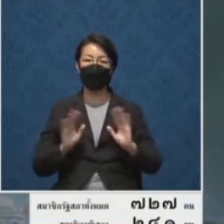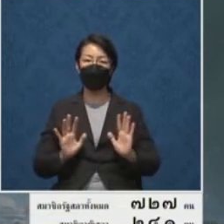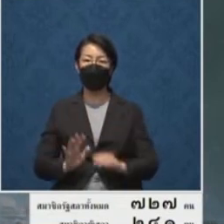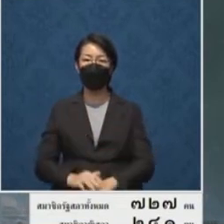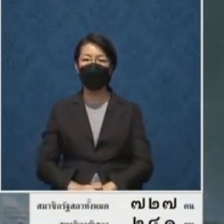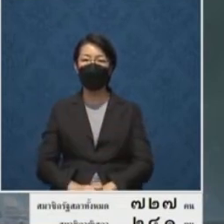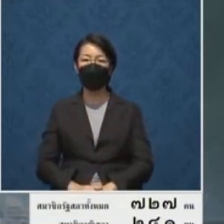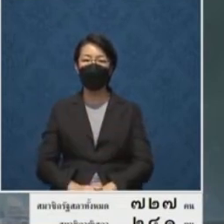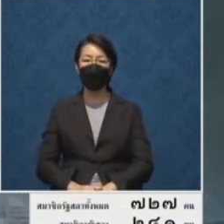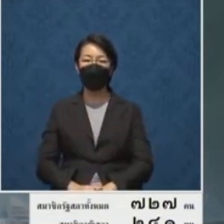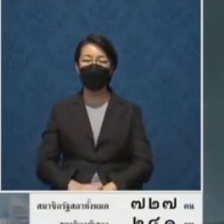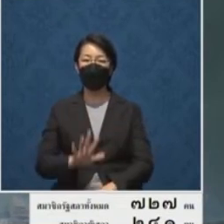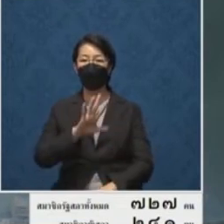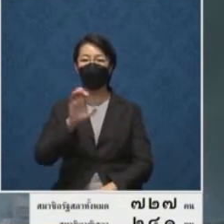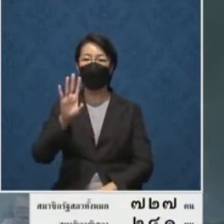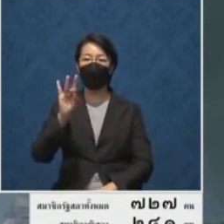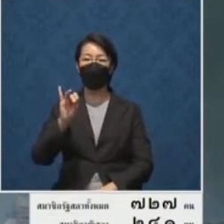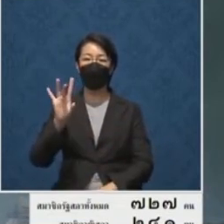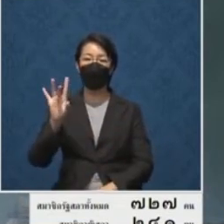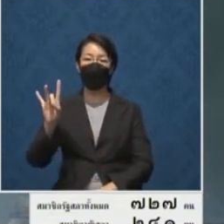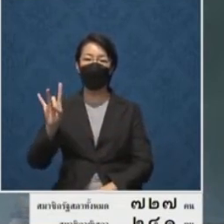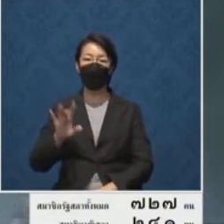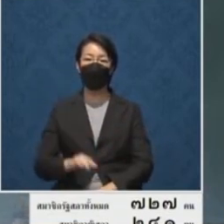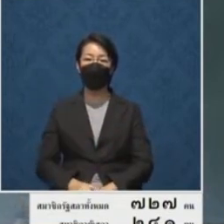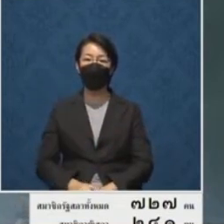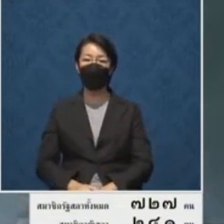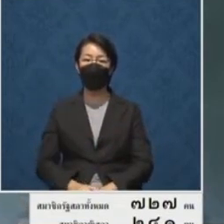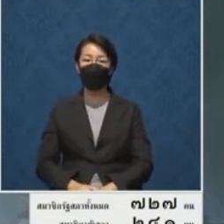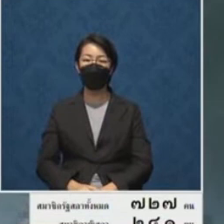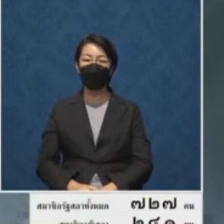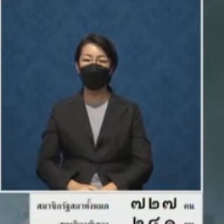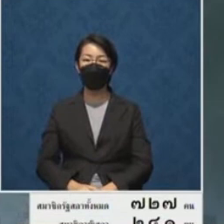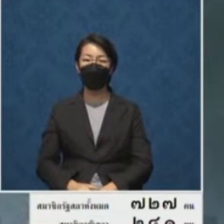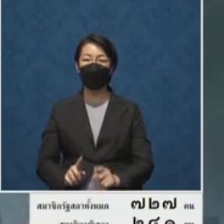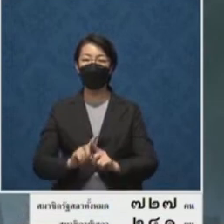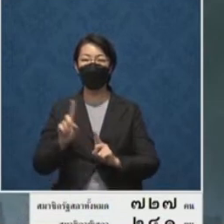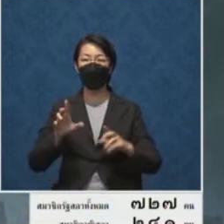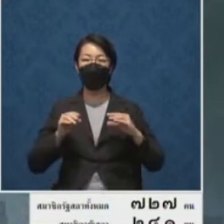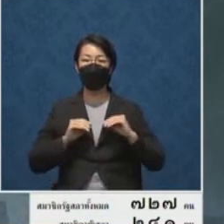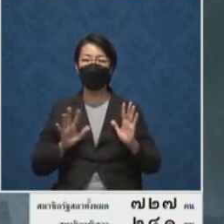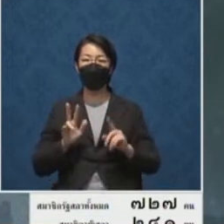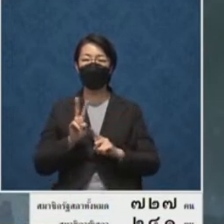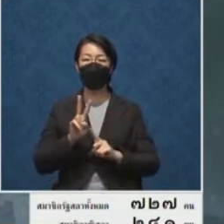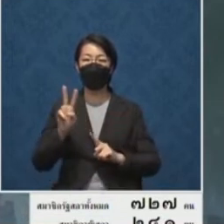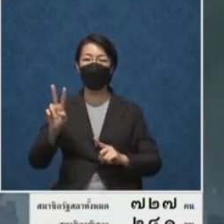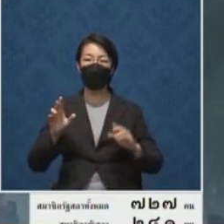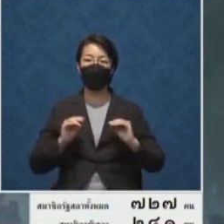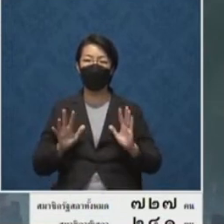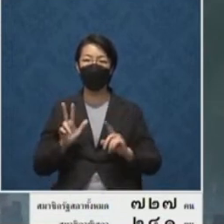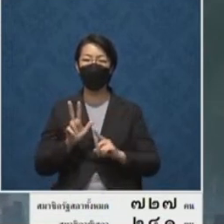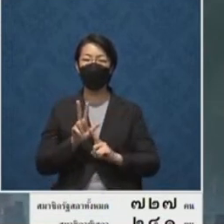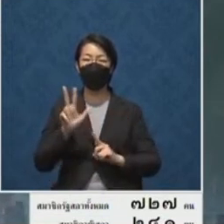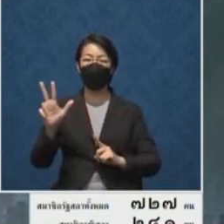การครับ 588นายสันพจน์สุขศรีเมือง 1ไม่รับหลักการ2ไม่รับหลัก